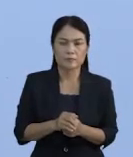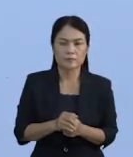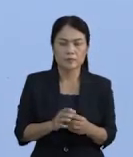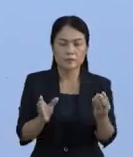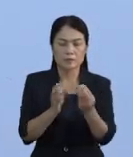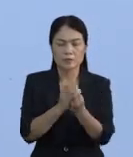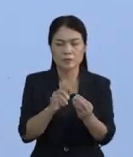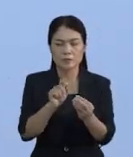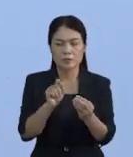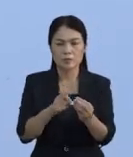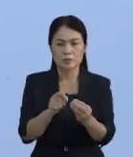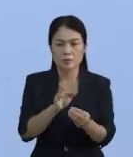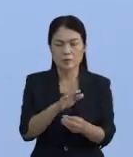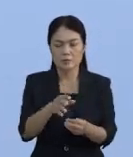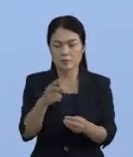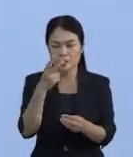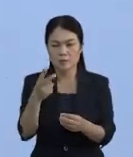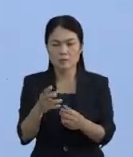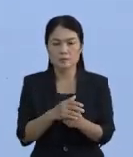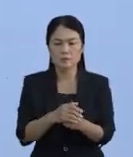sập hia ai và lấy con từ mới